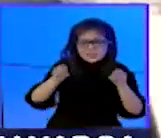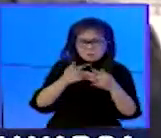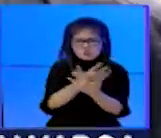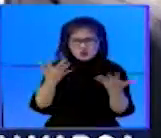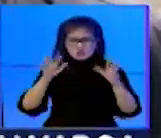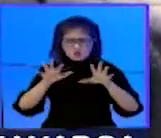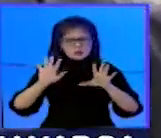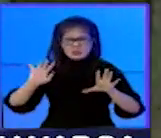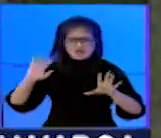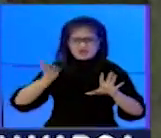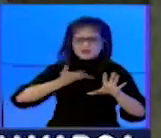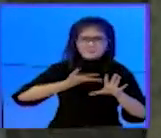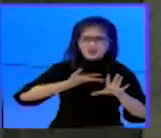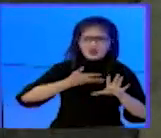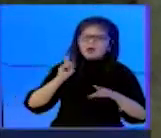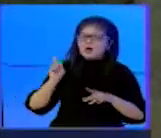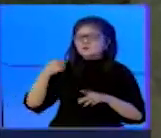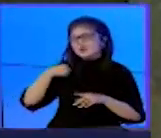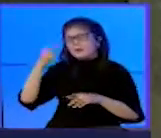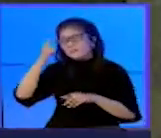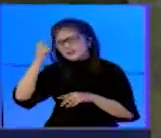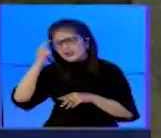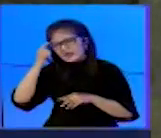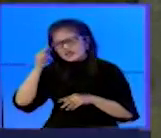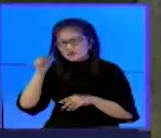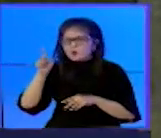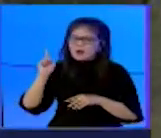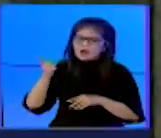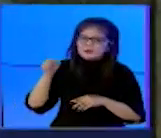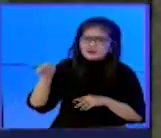gitu. Menurut hemat saya, itu mending dilakukan oleh